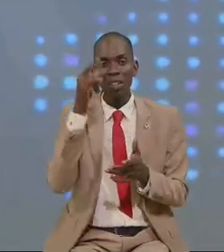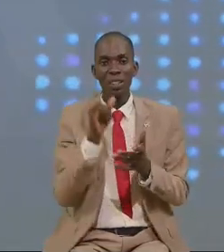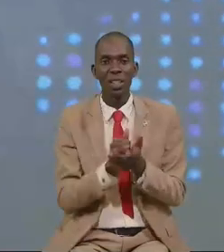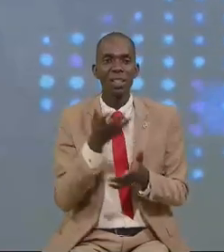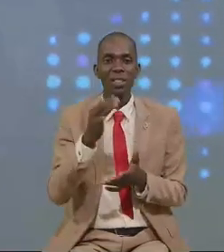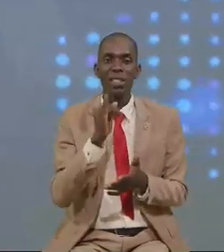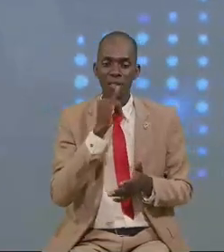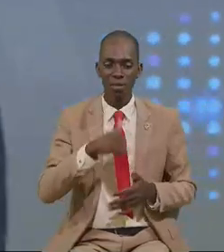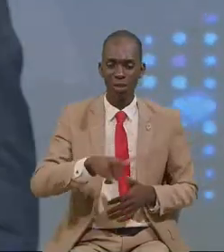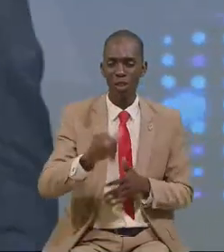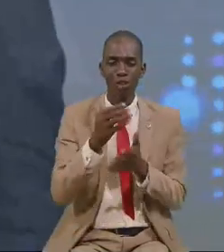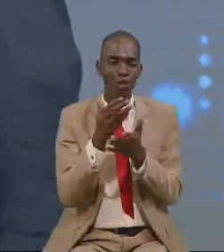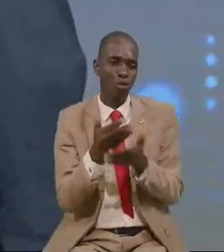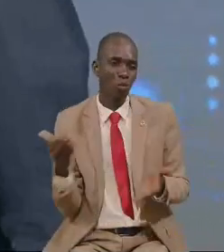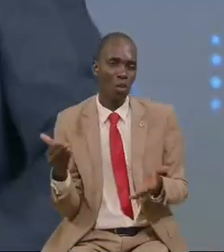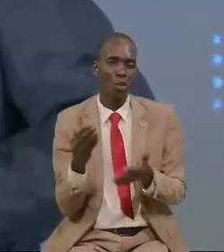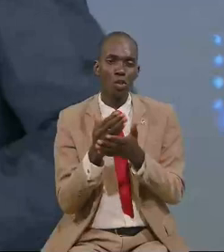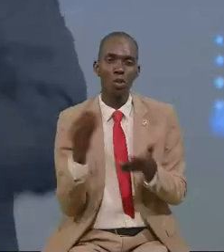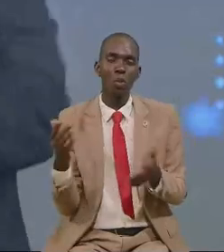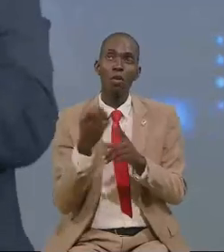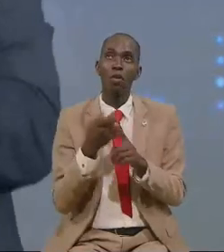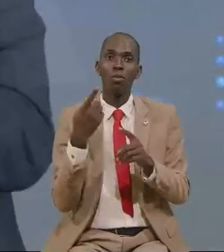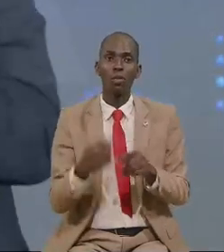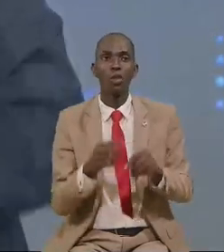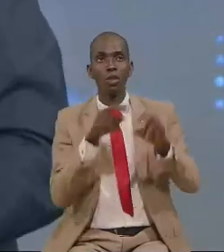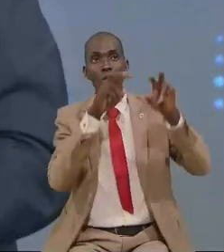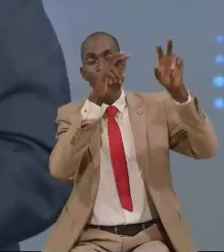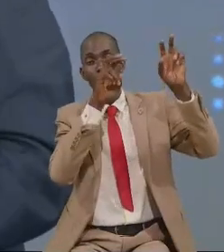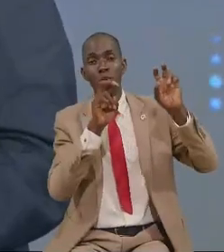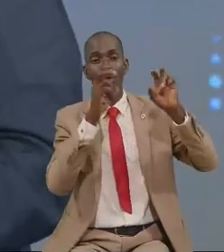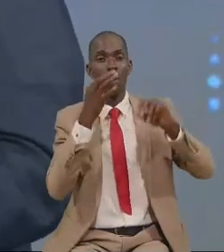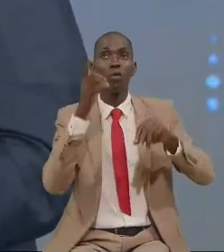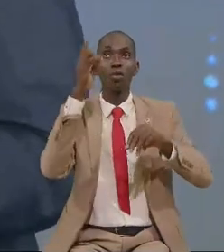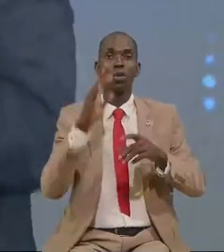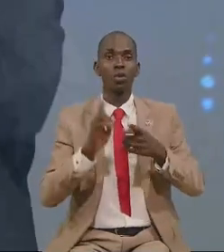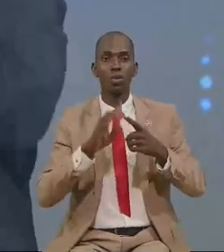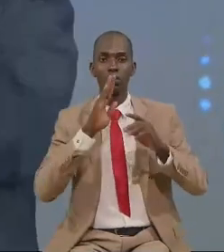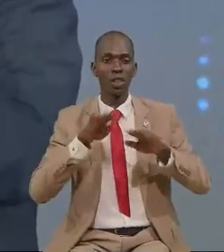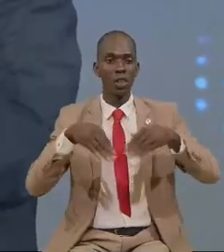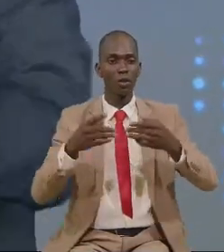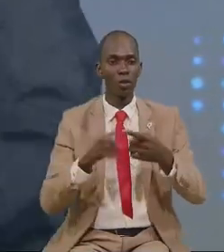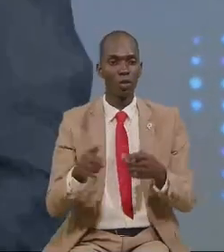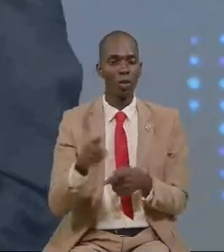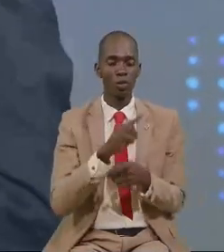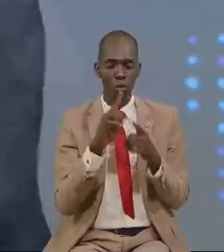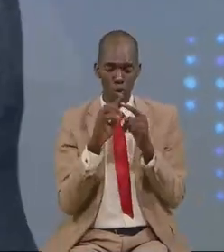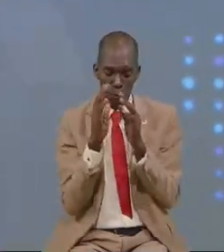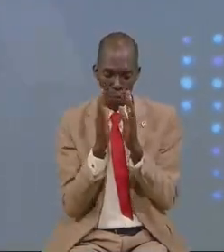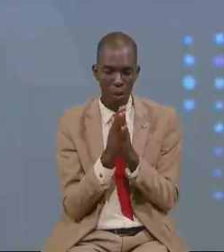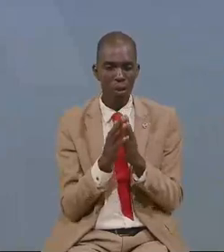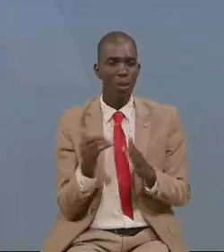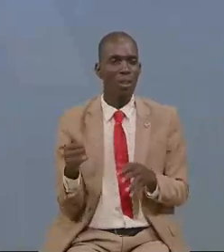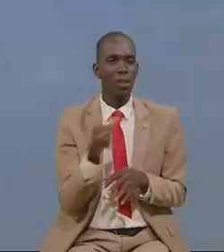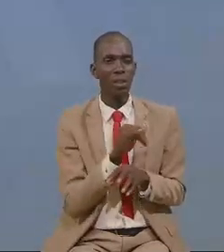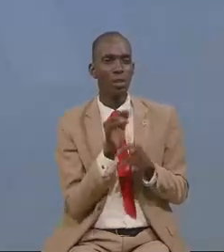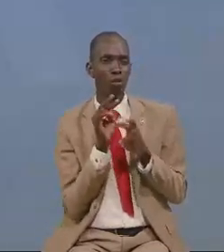beaucoup, quelque chose du trône de Dieu à recevoir, ils prient. Ils regardent